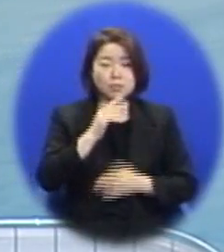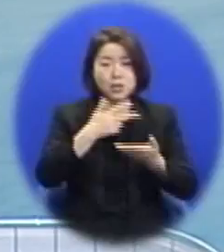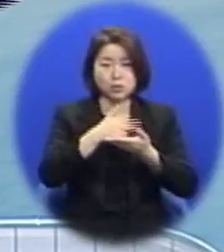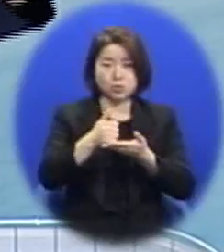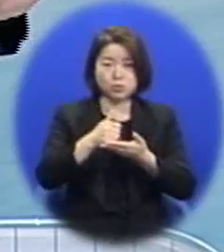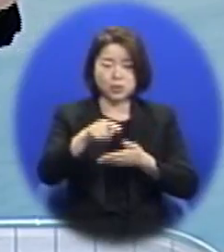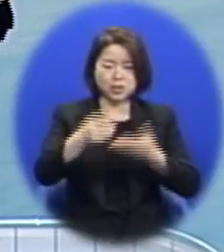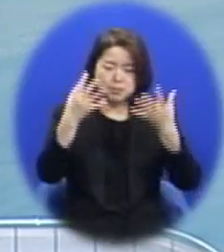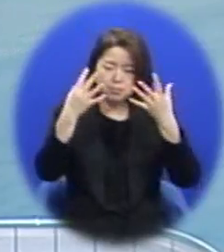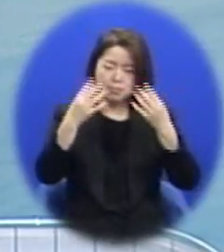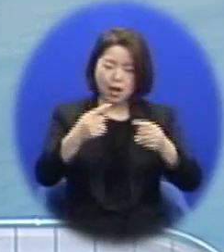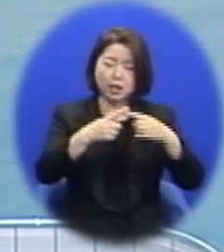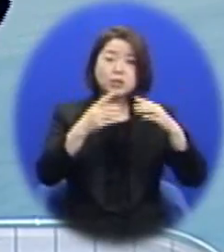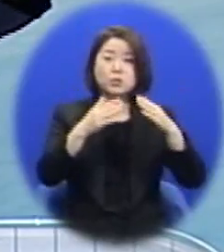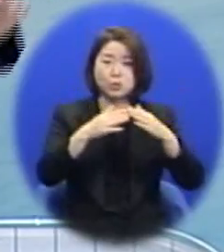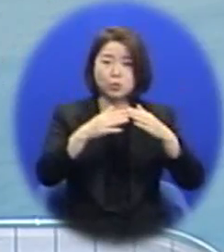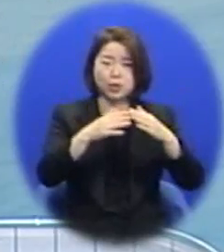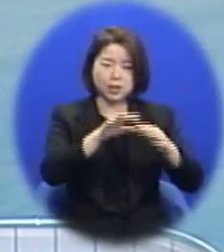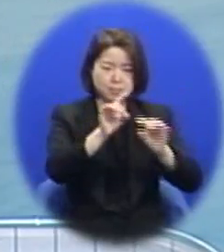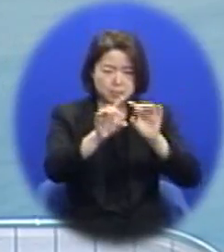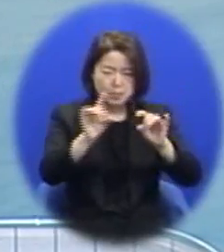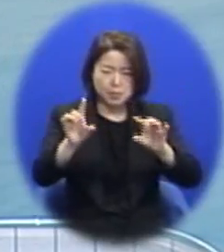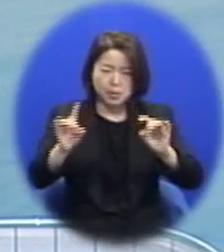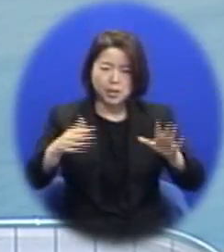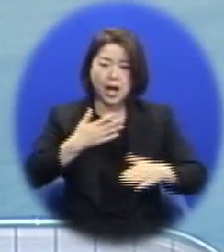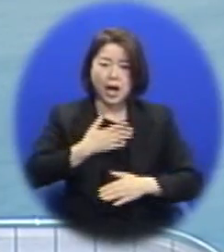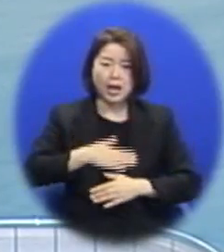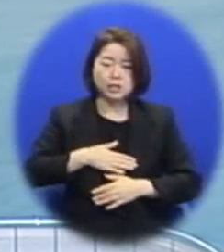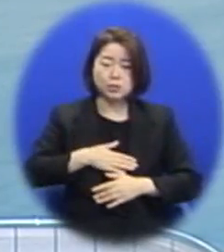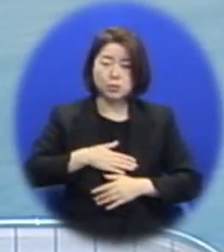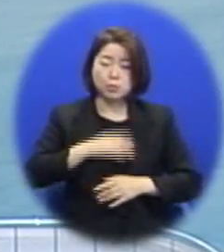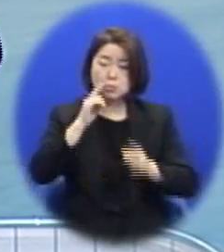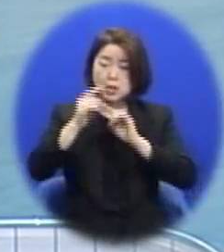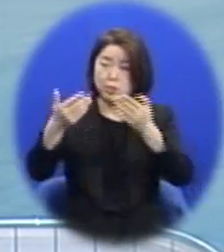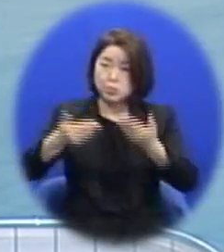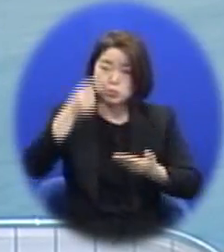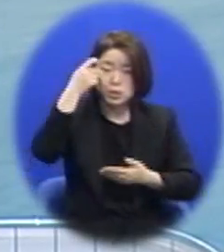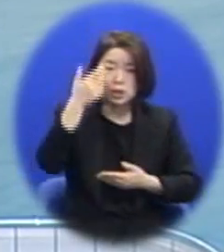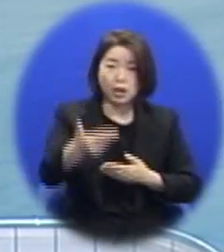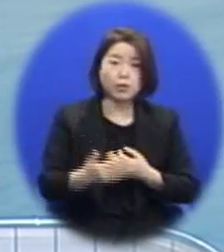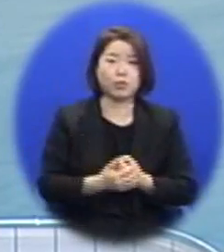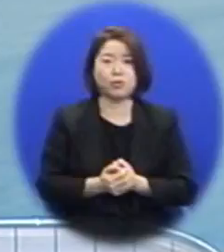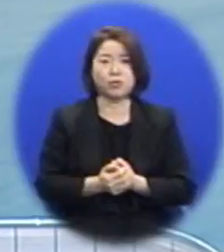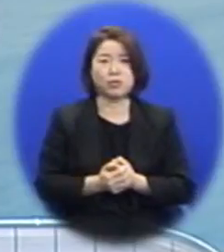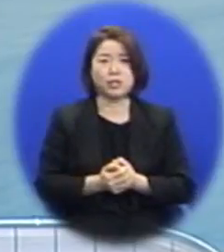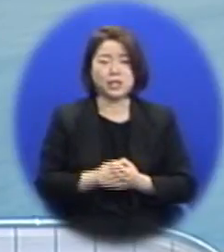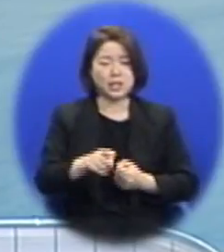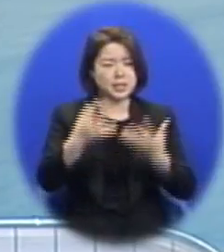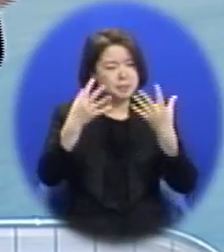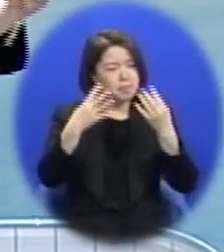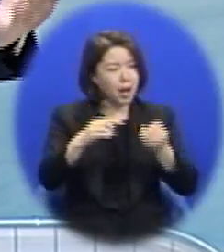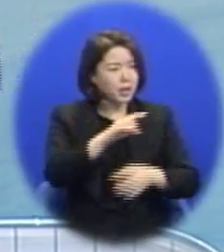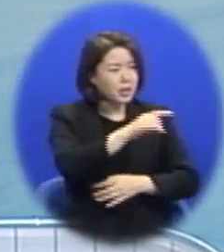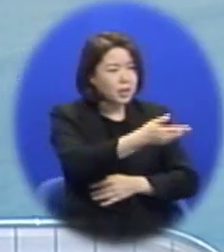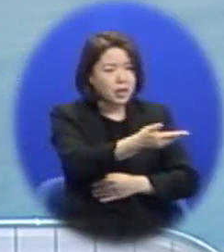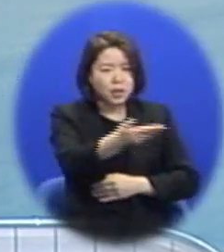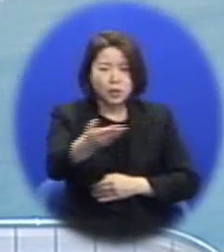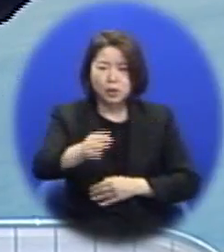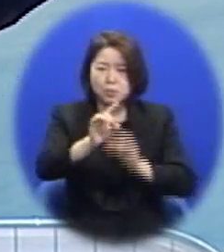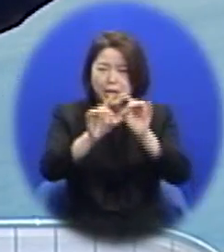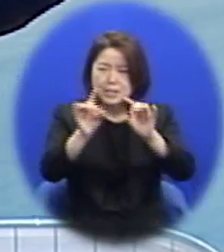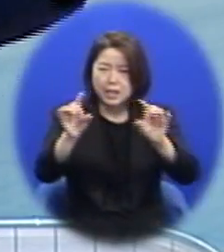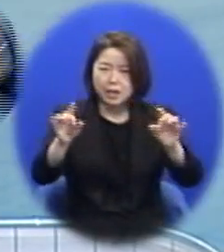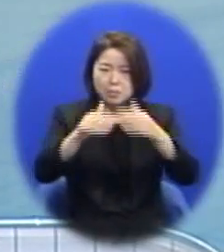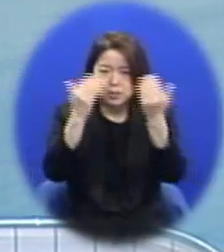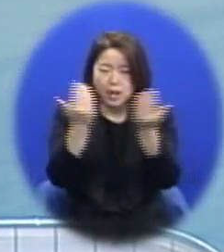이 수많은 교회들을 다 일일이 아시고 말씀하실까요? 여러분 이 수많은 여러분 한 사람 한 사람에게 주님이